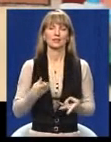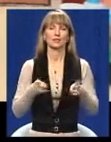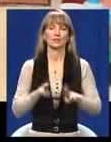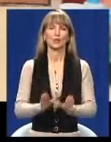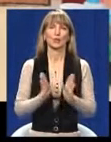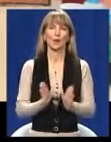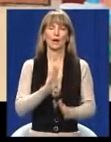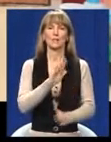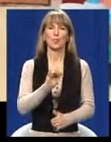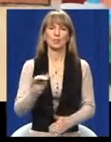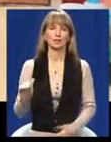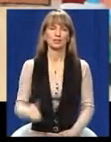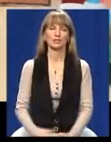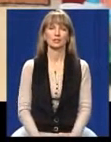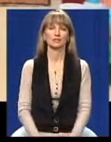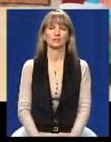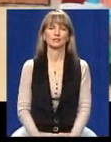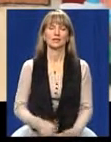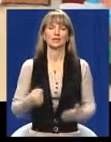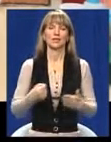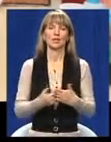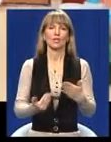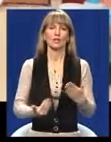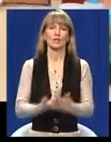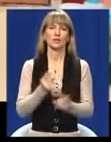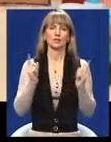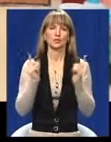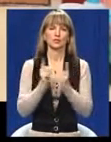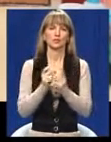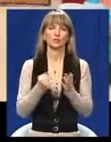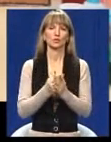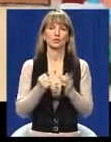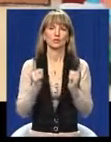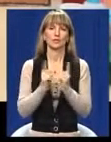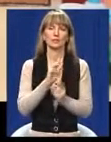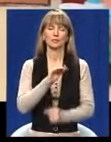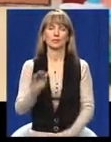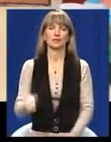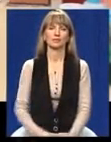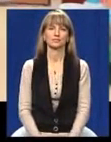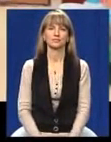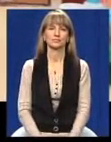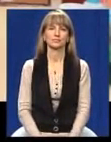тільки попрощатися. До нових зустрічей, до побачення. До побачення.